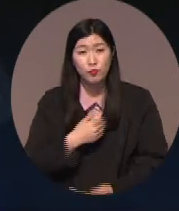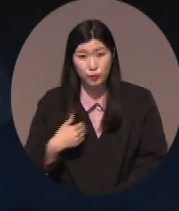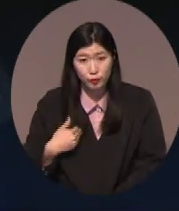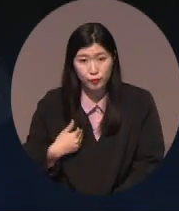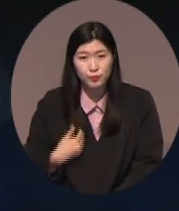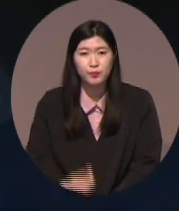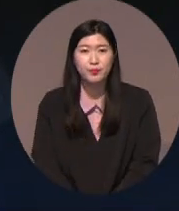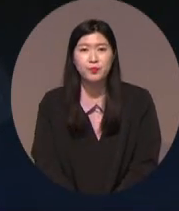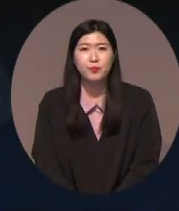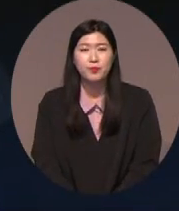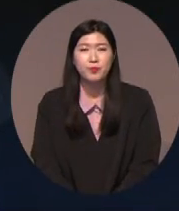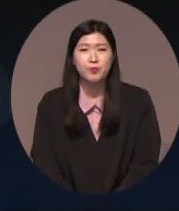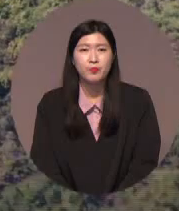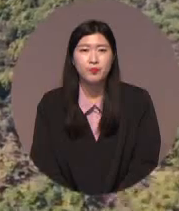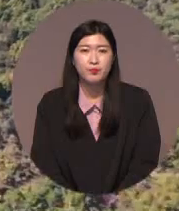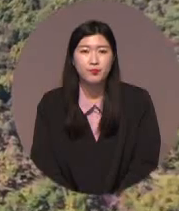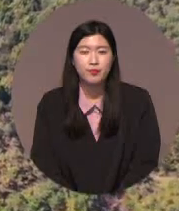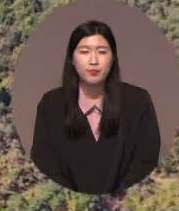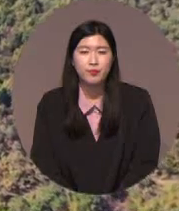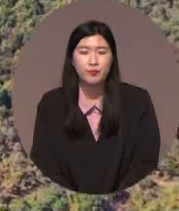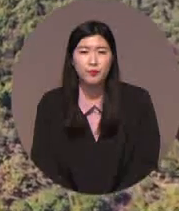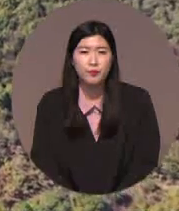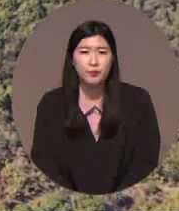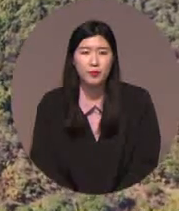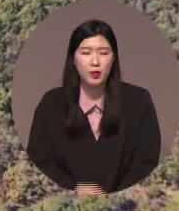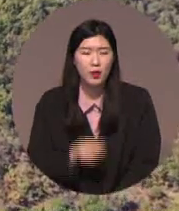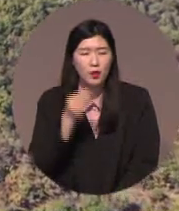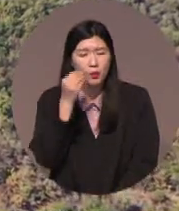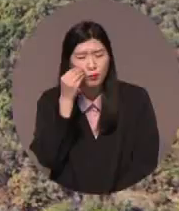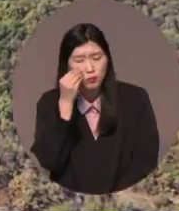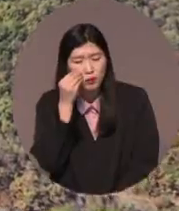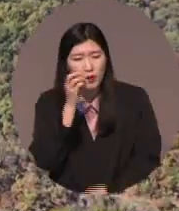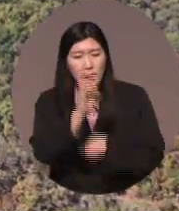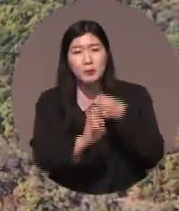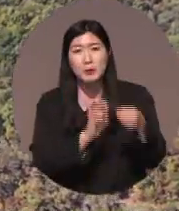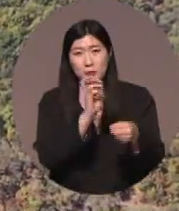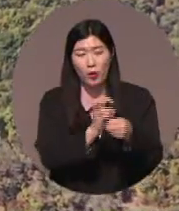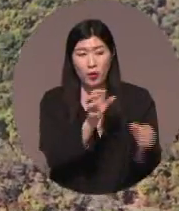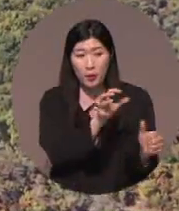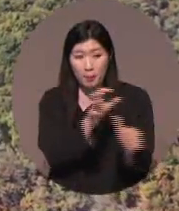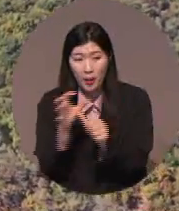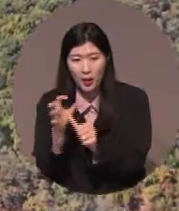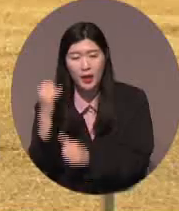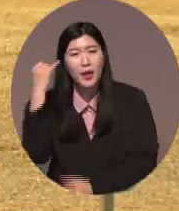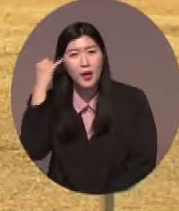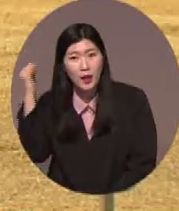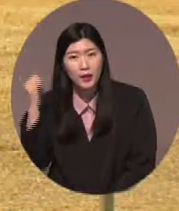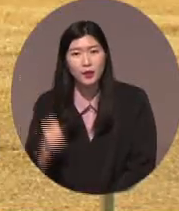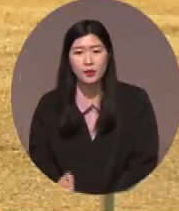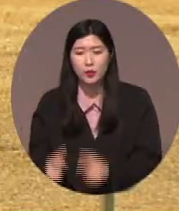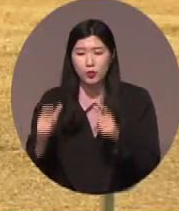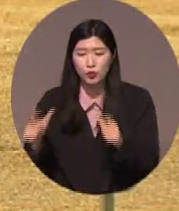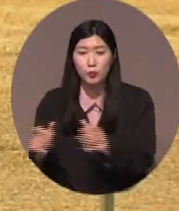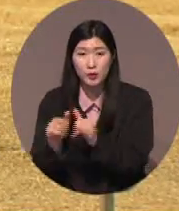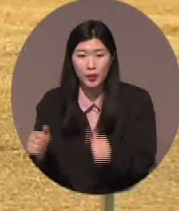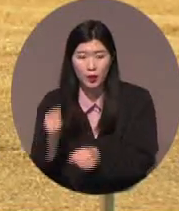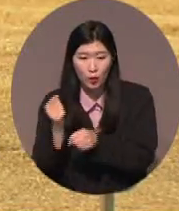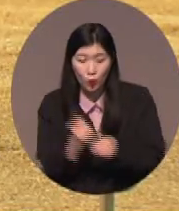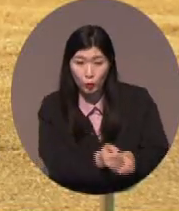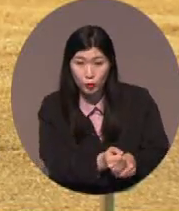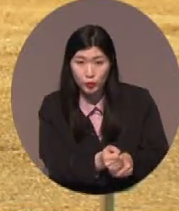효과가 나오지 않겠느냐 30년 만에 활용방안을 찾은 구봉광산 주민들은 파크 골프장을